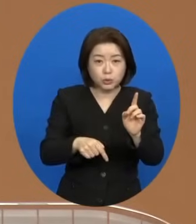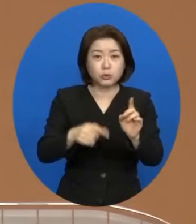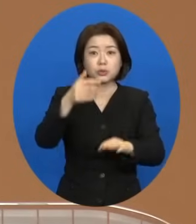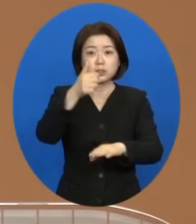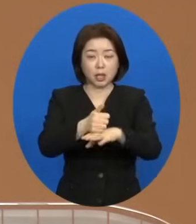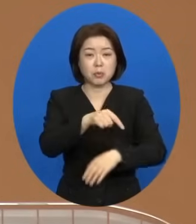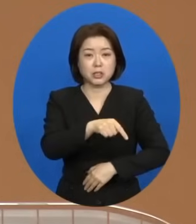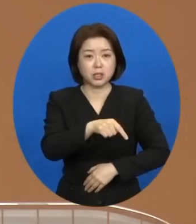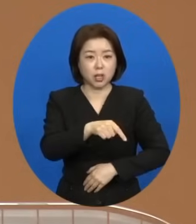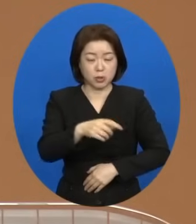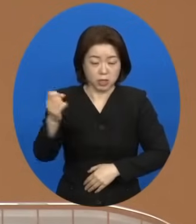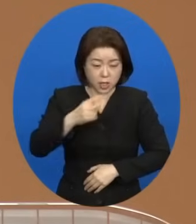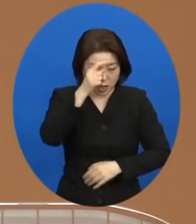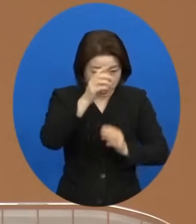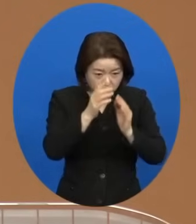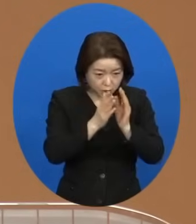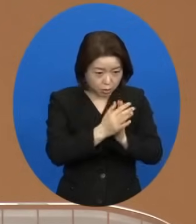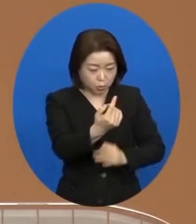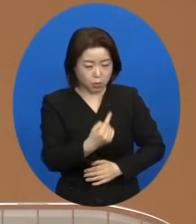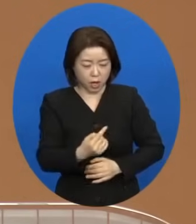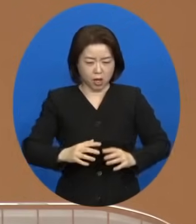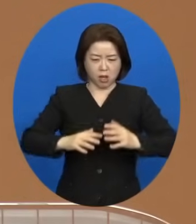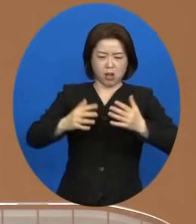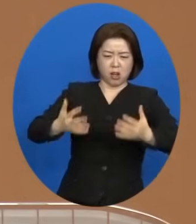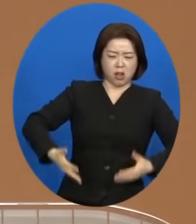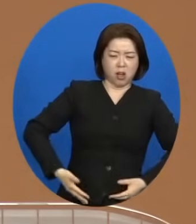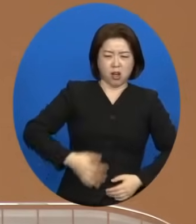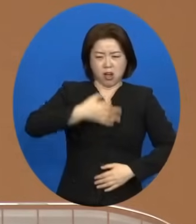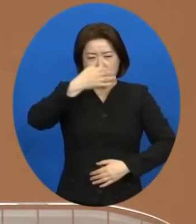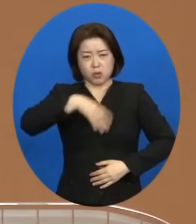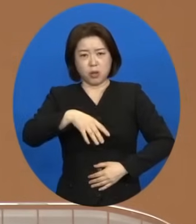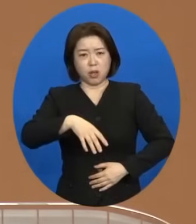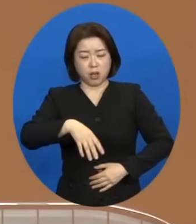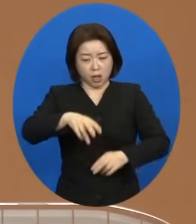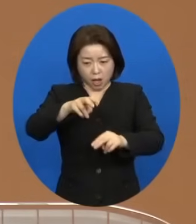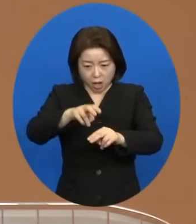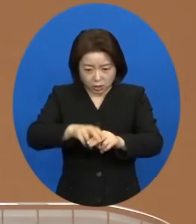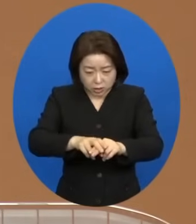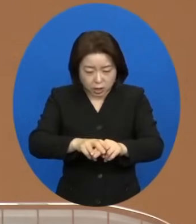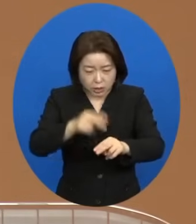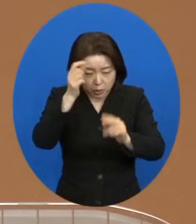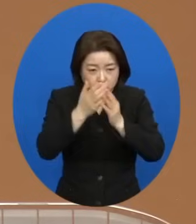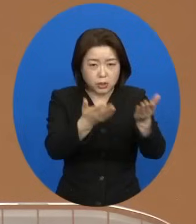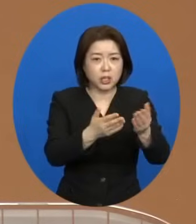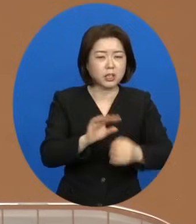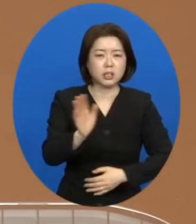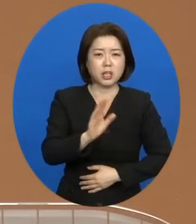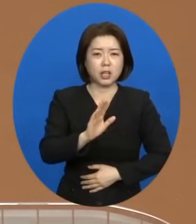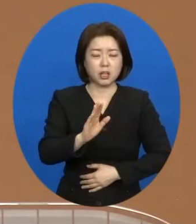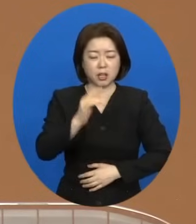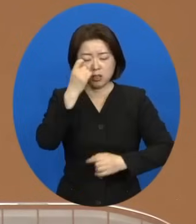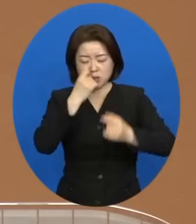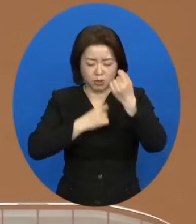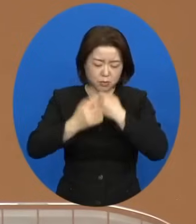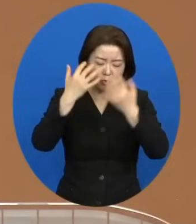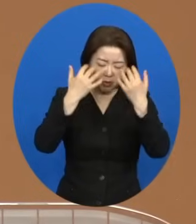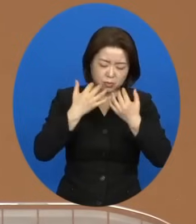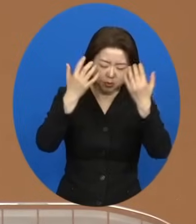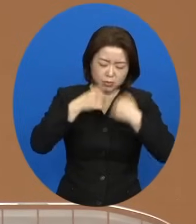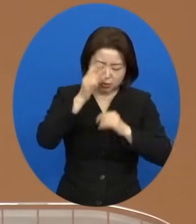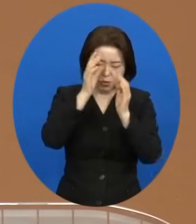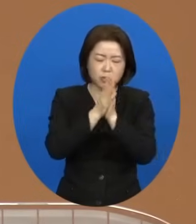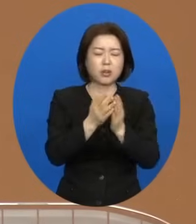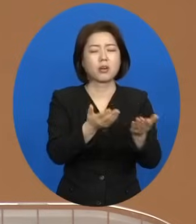오신 거예요 배가 막 이런 상황에서 오셔 가지고 앉아서 기도를 해 드리는데 두 분이 얼마나 눈물 흘리면서 기도를